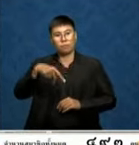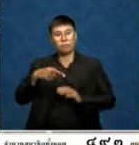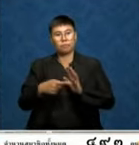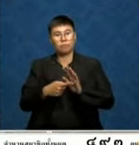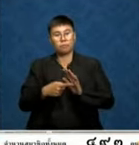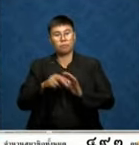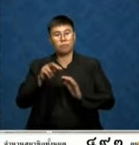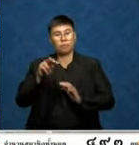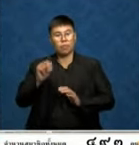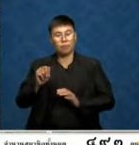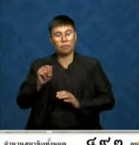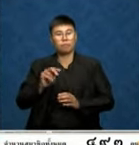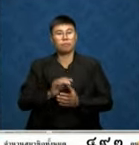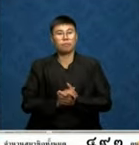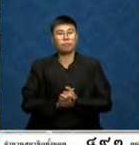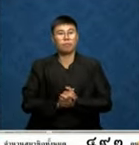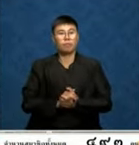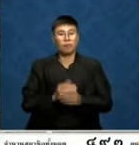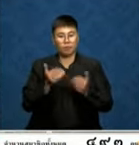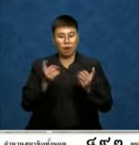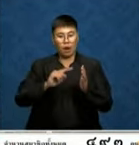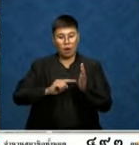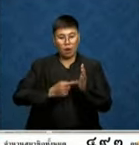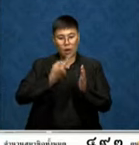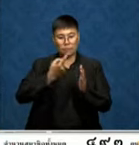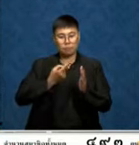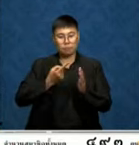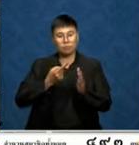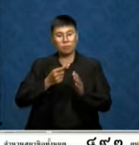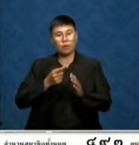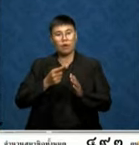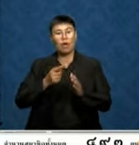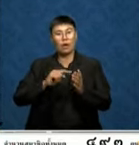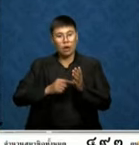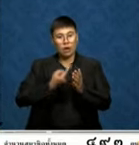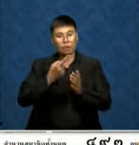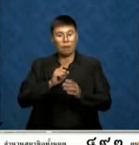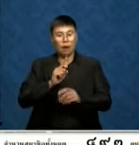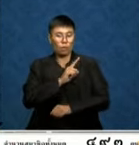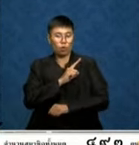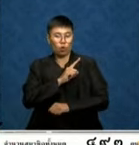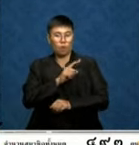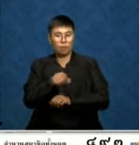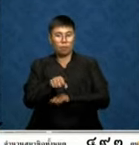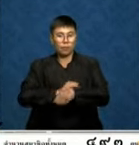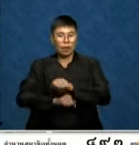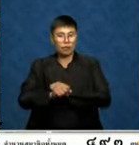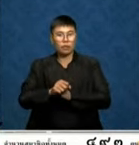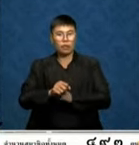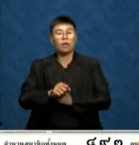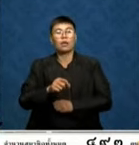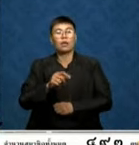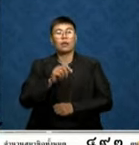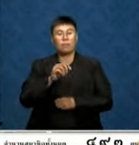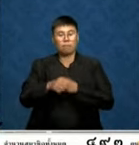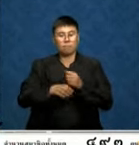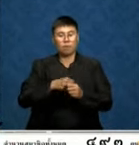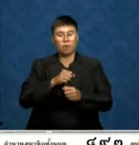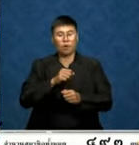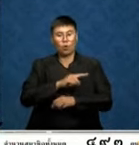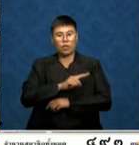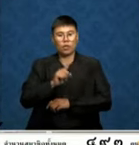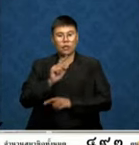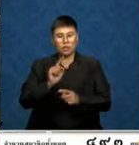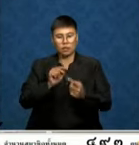พิ่งมาเริ่มปฏิบัติหน้าที่ในวันที่1มิถุนายน2567ก็ถือว่